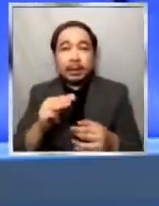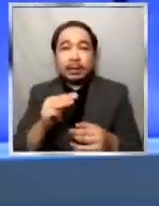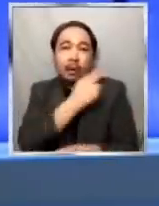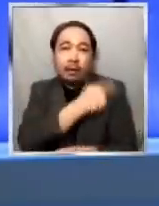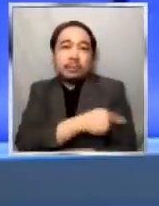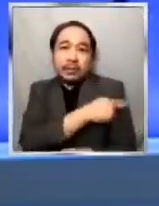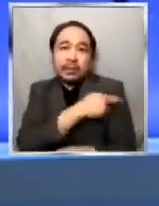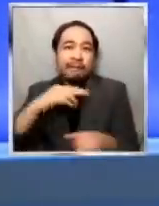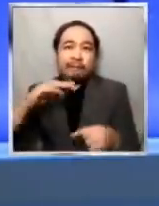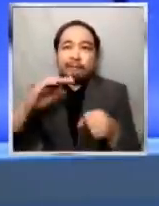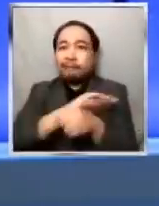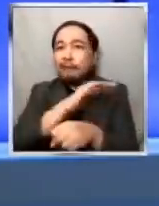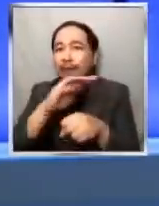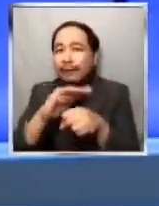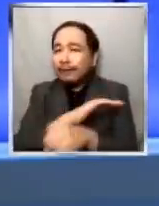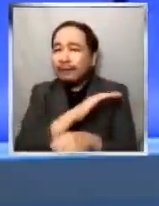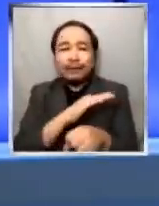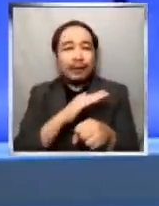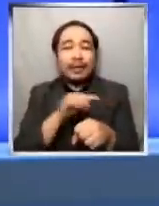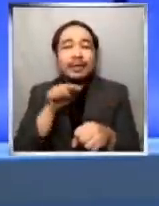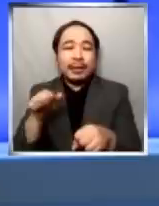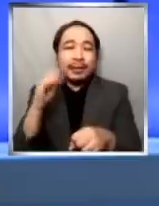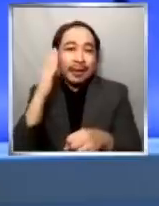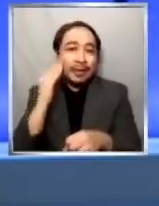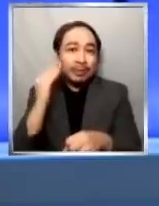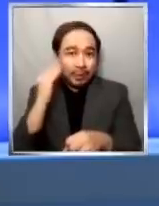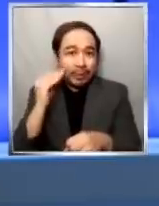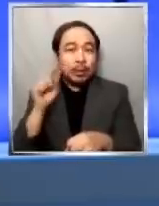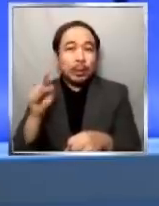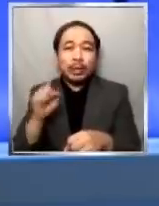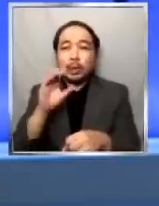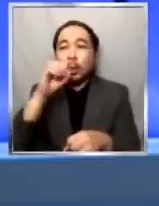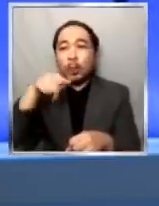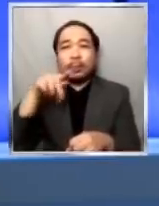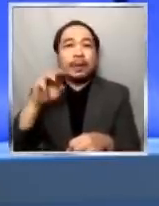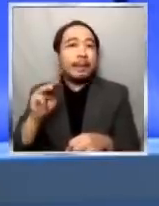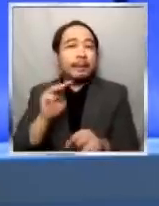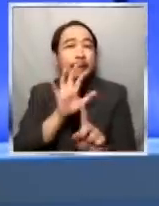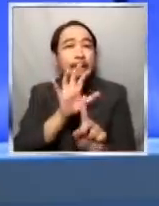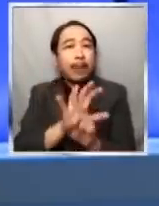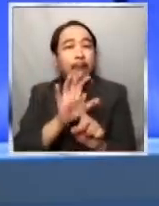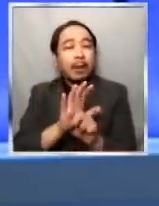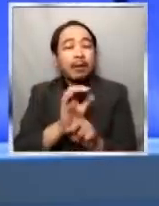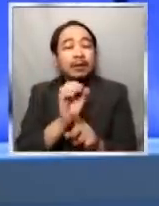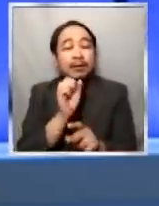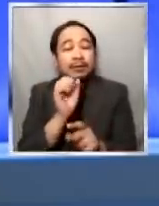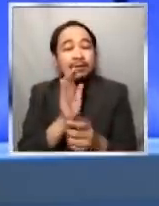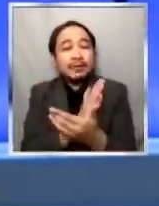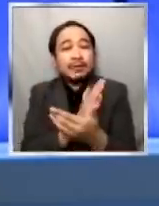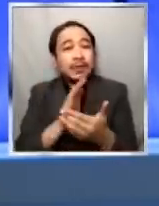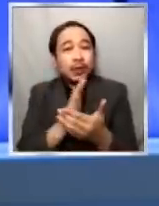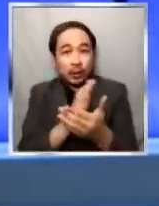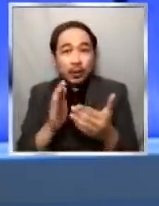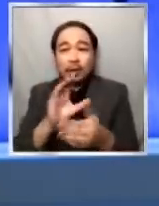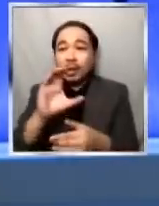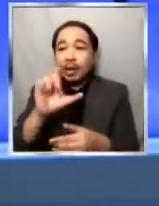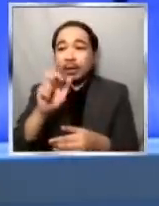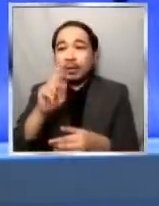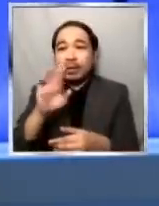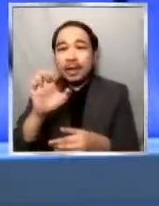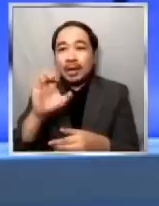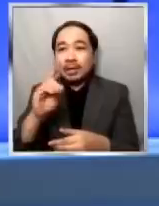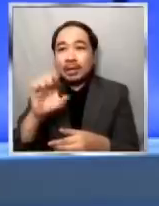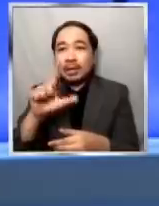Yan mismo ang naranasan ng ikangay OPM icon na si Claire Dela Fuente. Namatay po siya sa emergency room ng isang